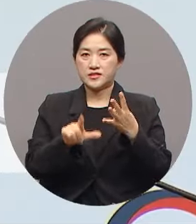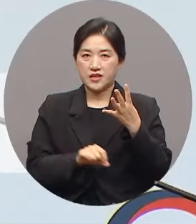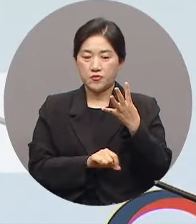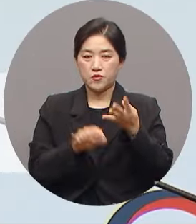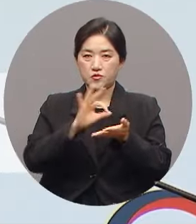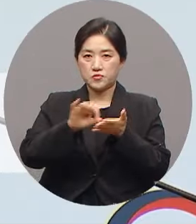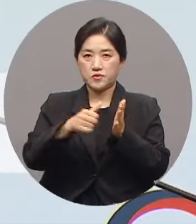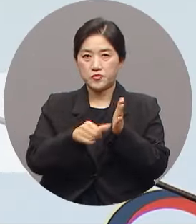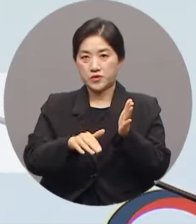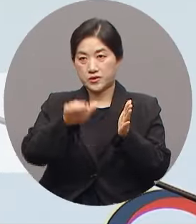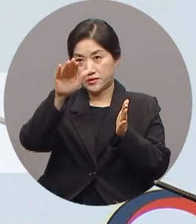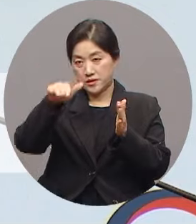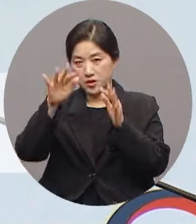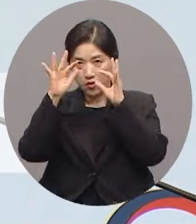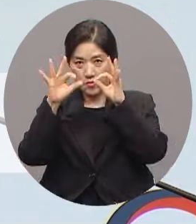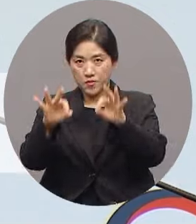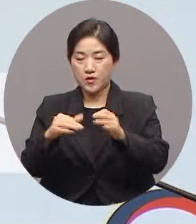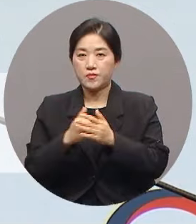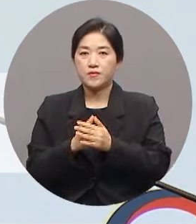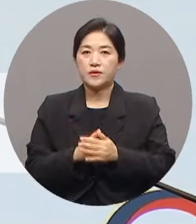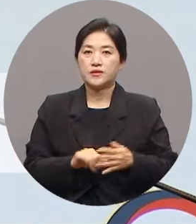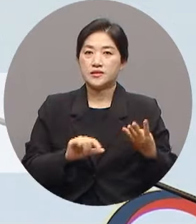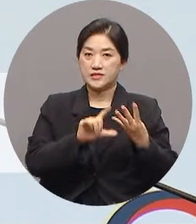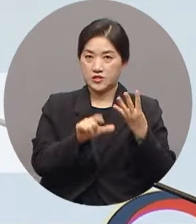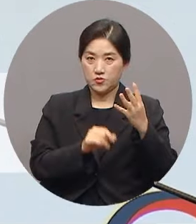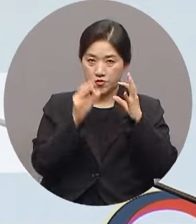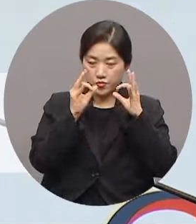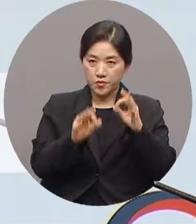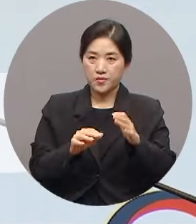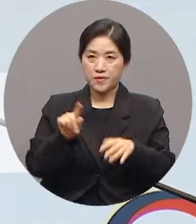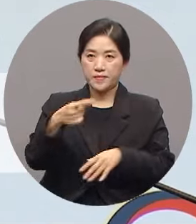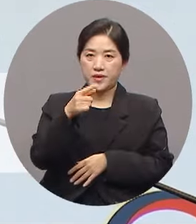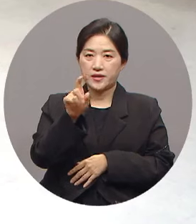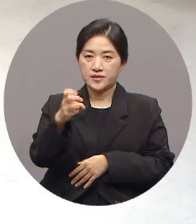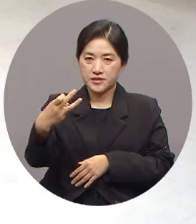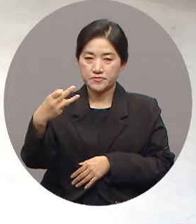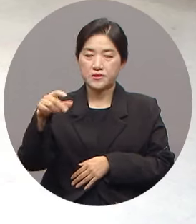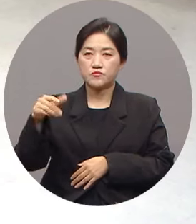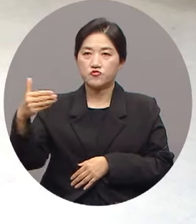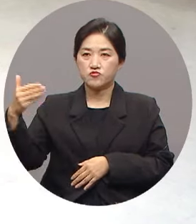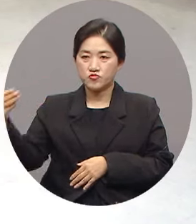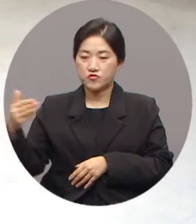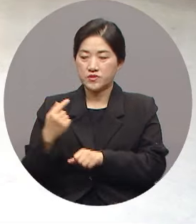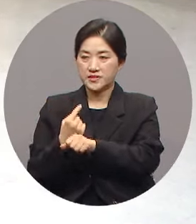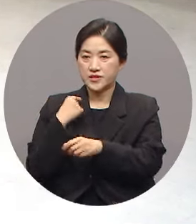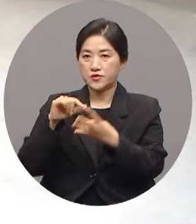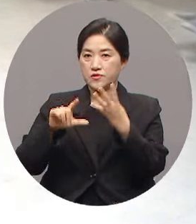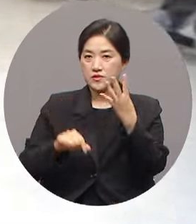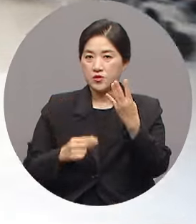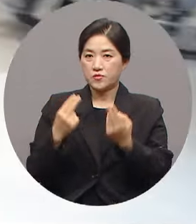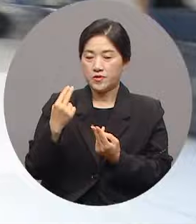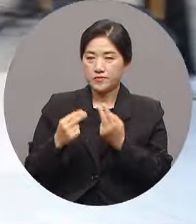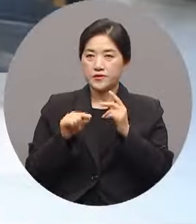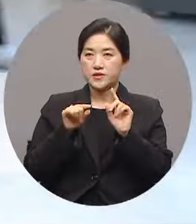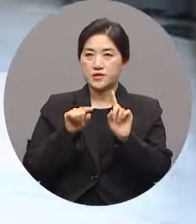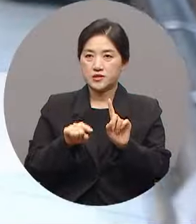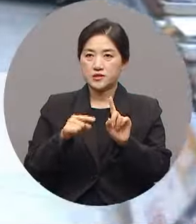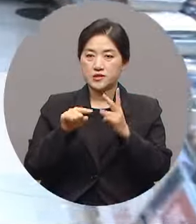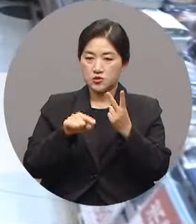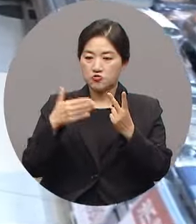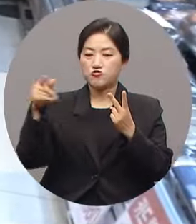물가 동향에 따르면 지난 달 소비자 물가 지수는 113.99 작년 같은 달보다 2.9%